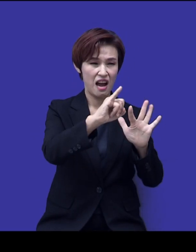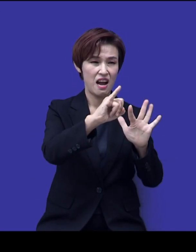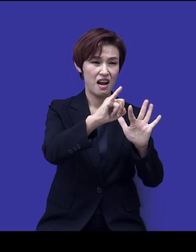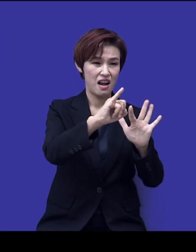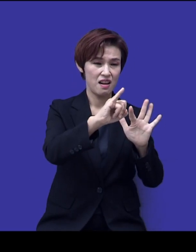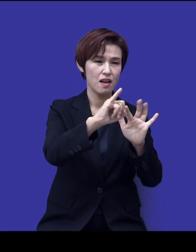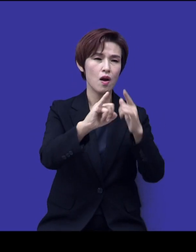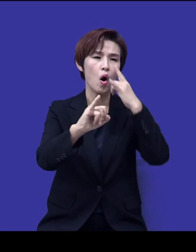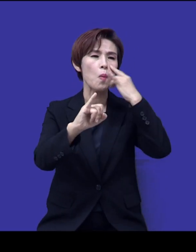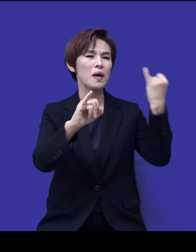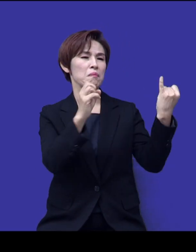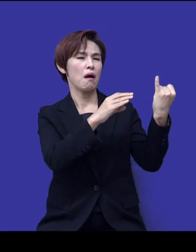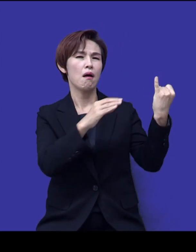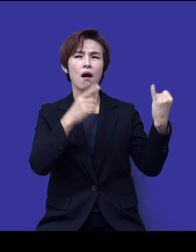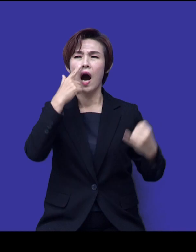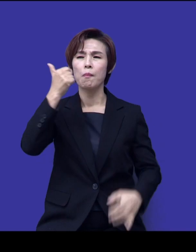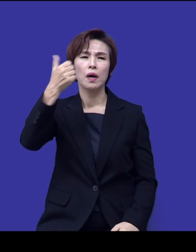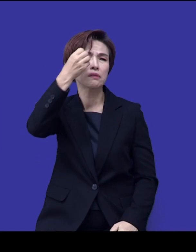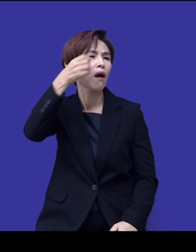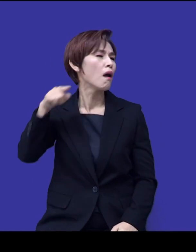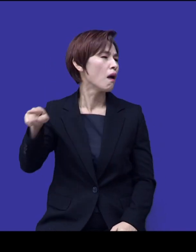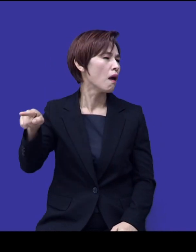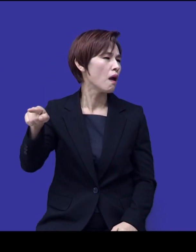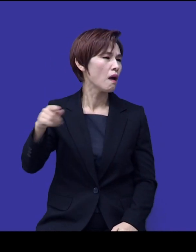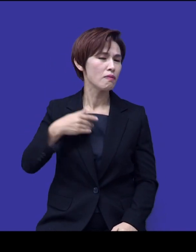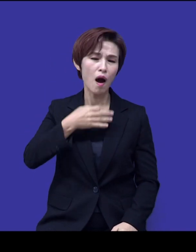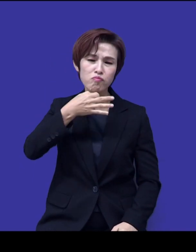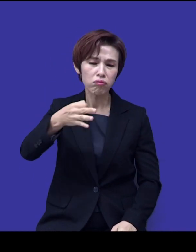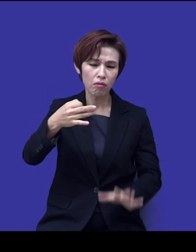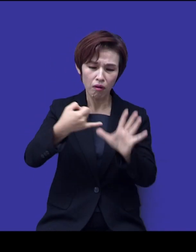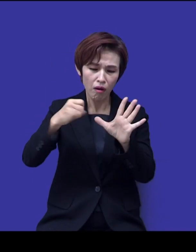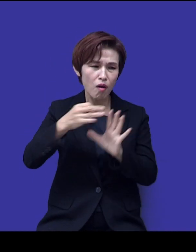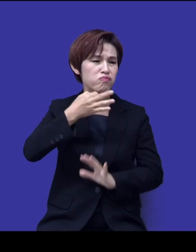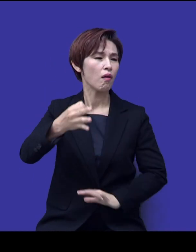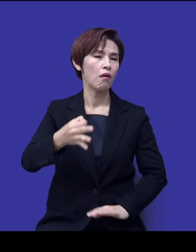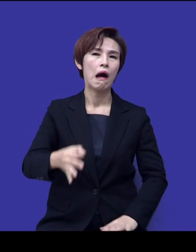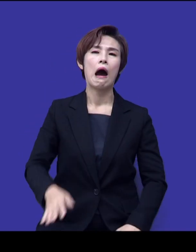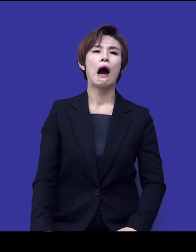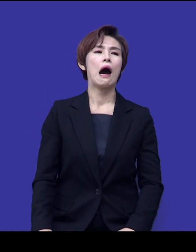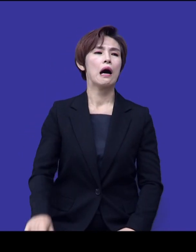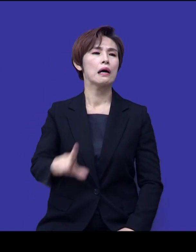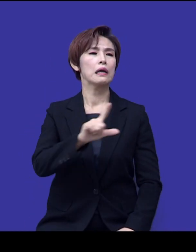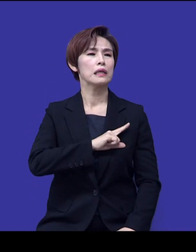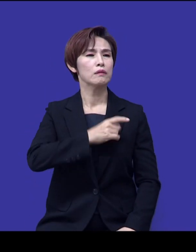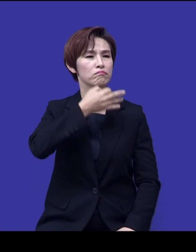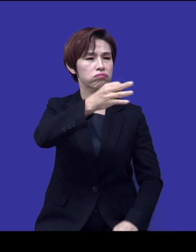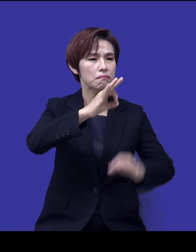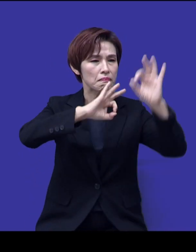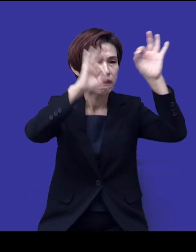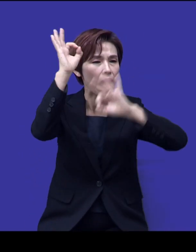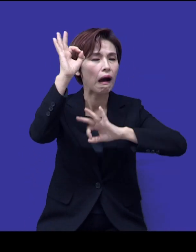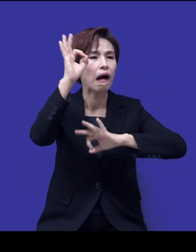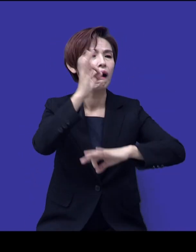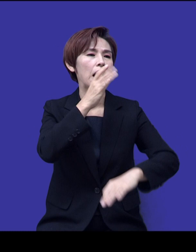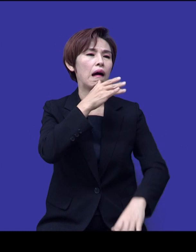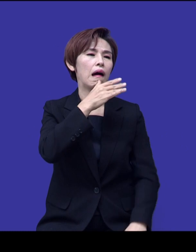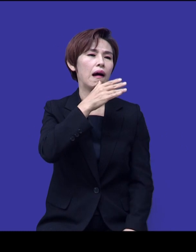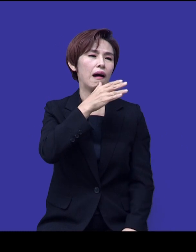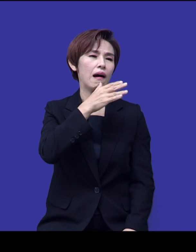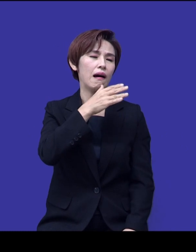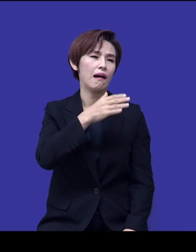울면서 아빠가 이상해 아빠 이상해 우는데 그때 아 내가 이름 잘못 불렀구나 그렇게